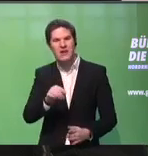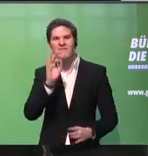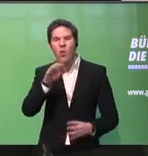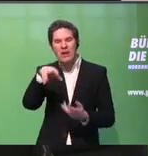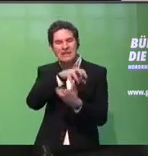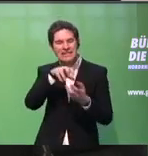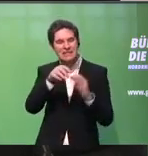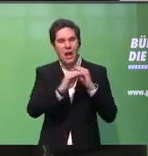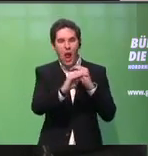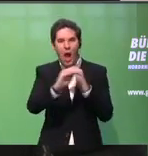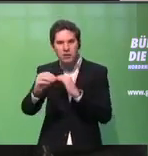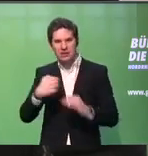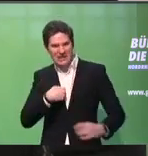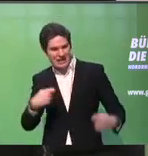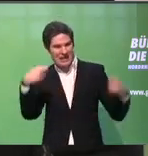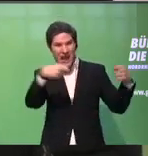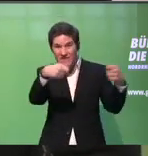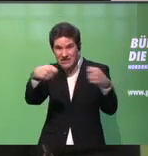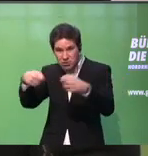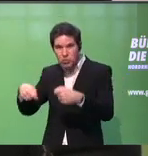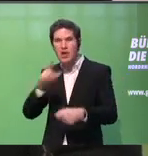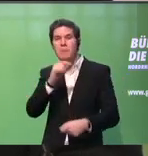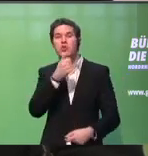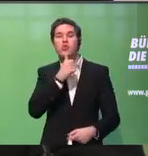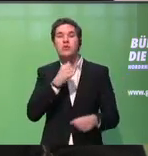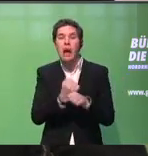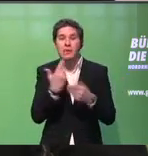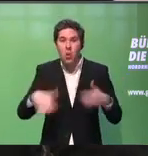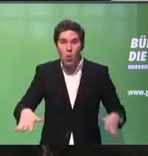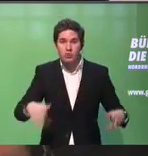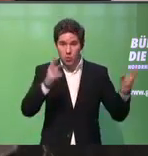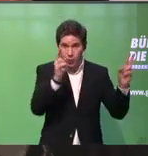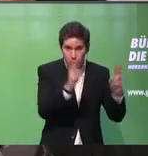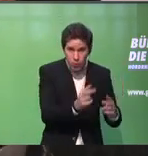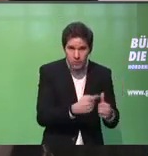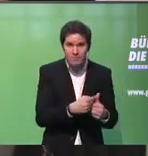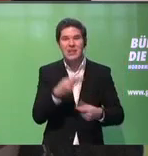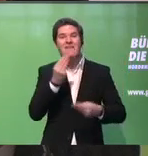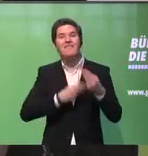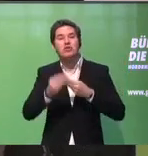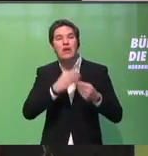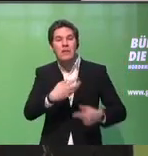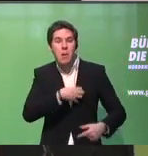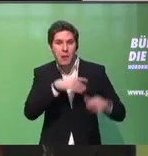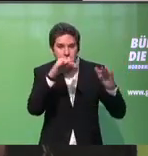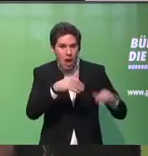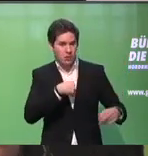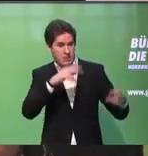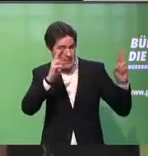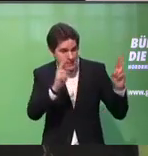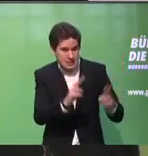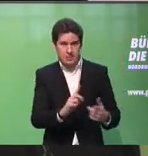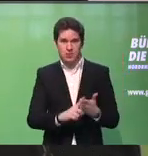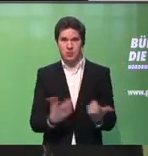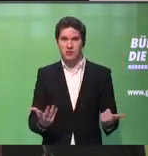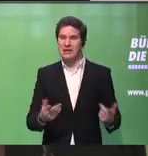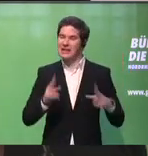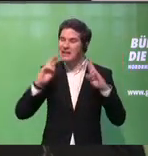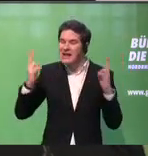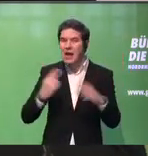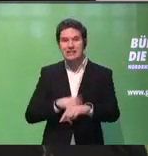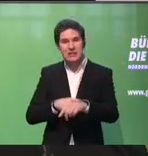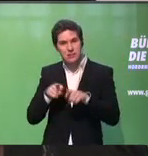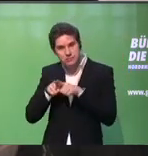die Jugendarbeitslosigkeit bekämpfen, die wirtschaftlichen Probleme bekämpfen und gleichzeitig Investitionen